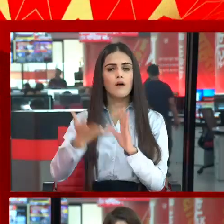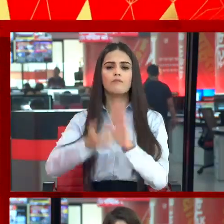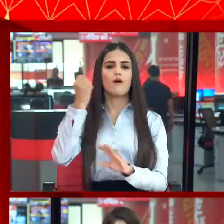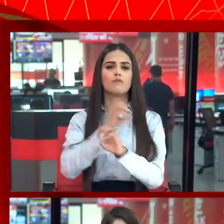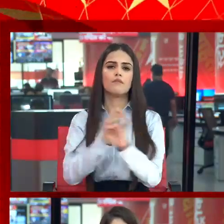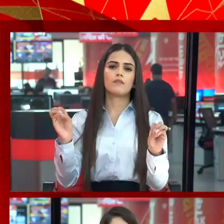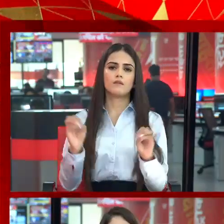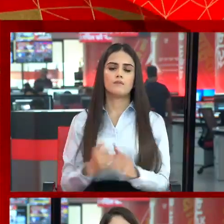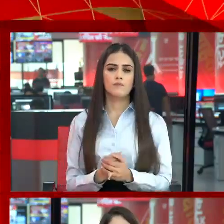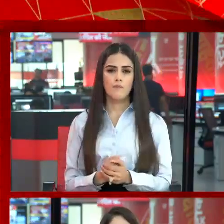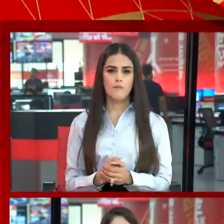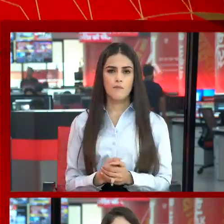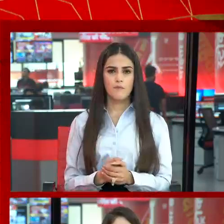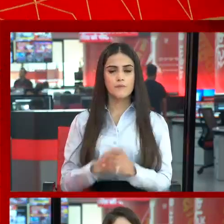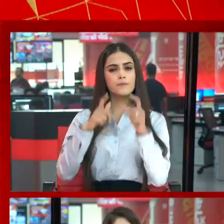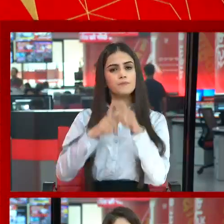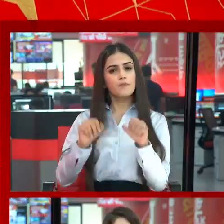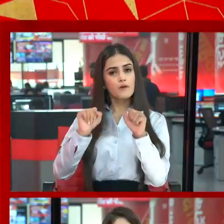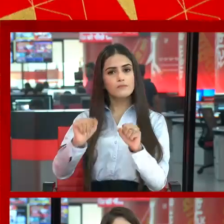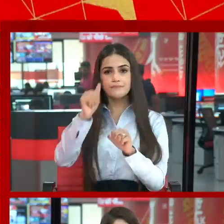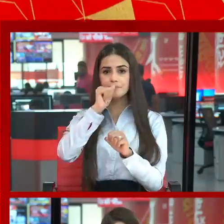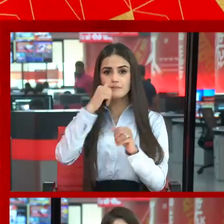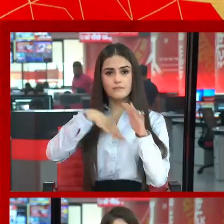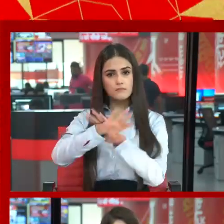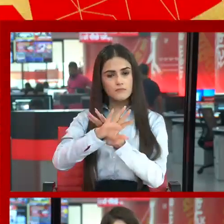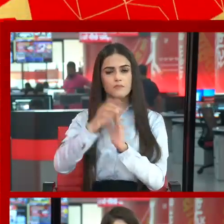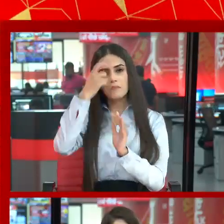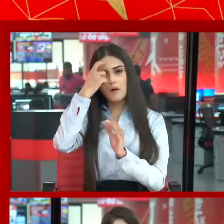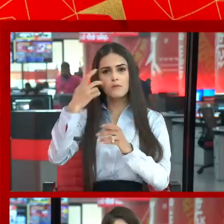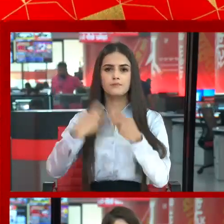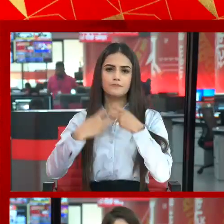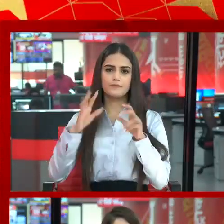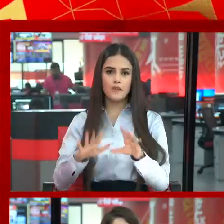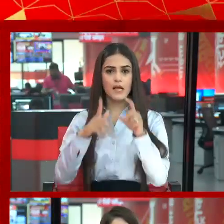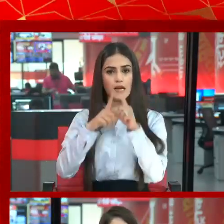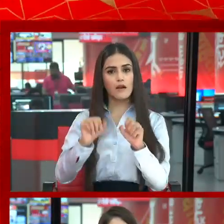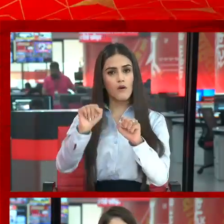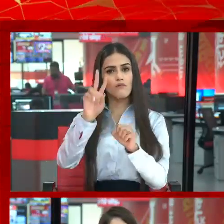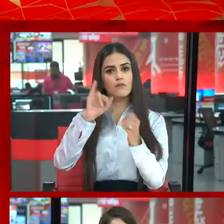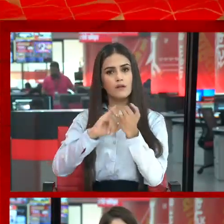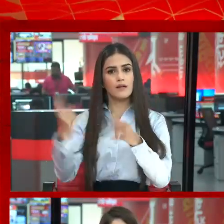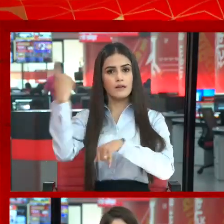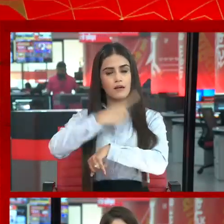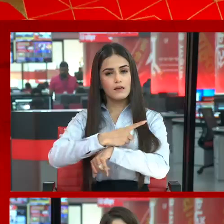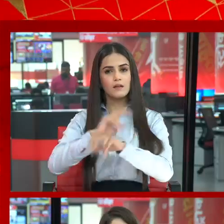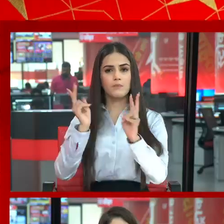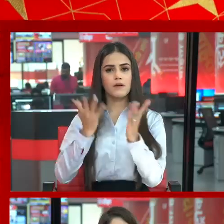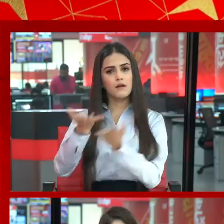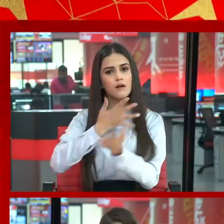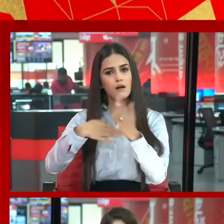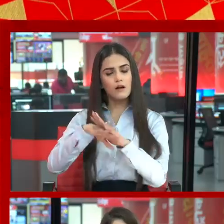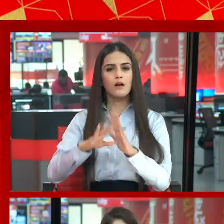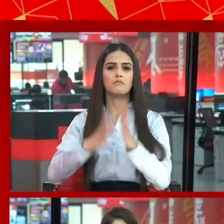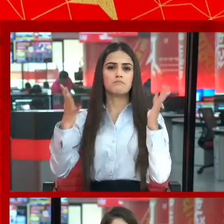मिलेगा। दिल्ली में शराब घोटाले पर सियासी बवाल जारी है। दिल्ली विधानसभा के एक दिन के विशेष सत्र के दौरान